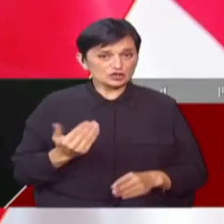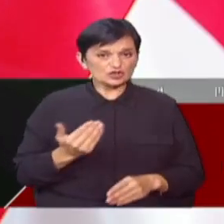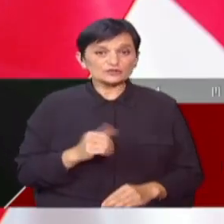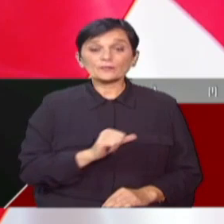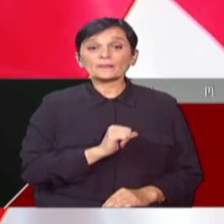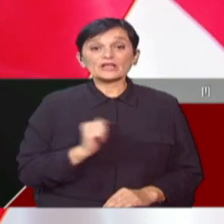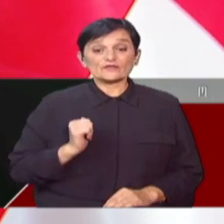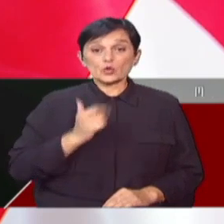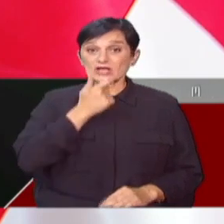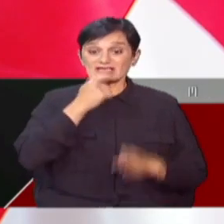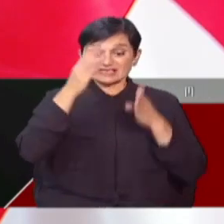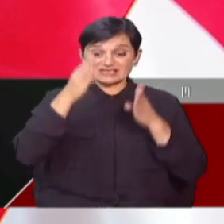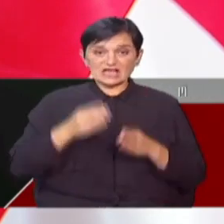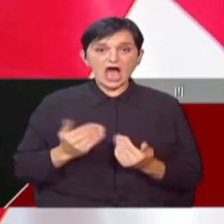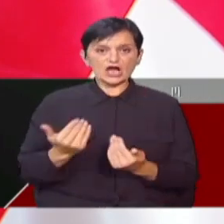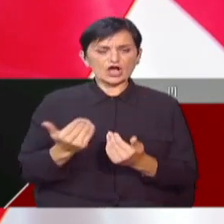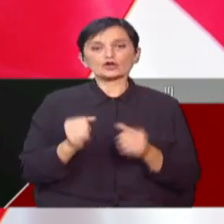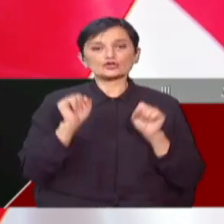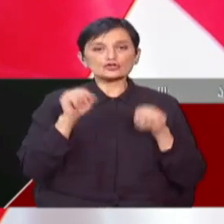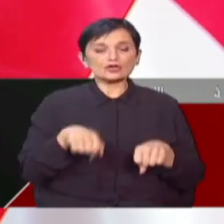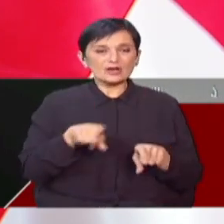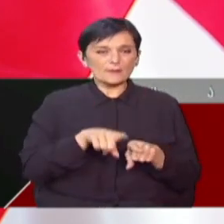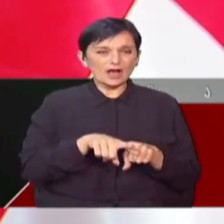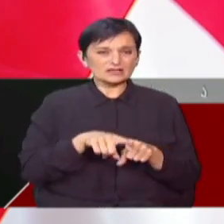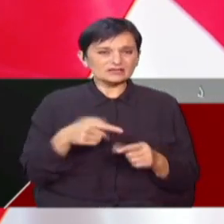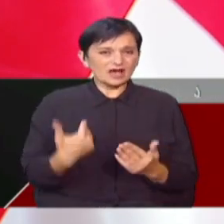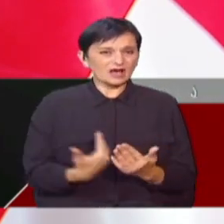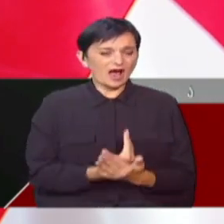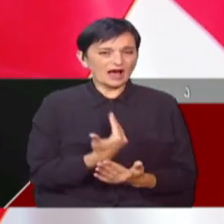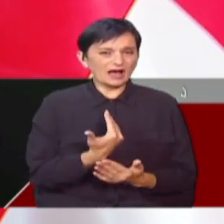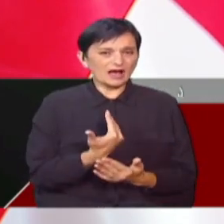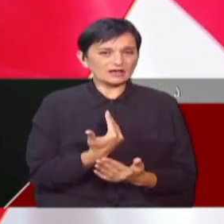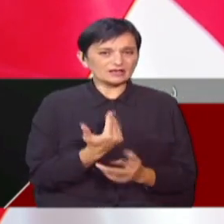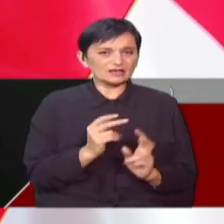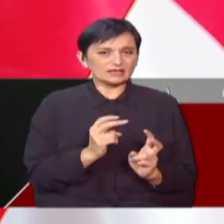თვითონ სააკაშვილისთვის შეიძლება იყოს ეს, ასე ვთქვათ, ერთგვარი ახალი